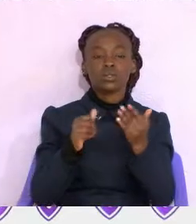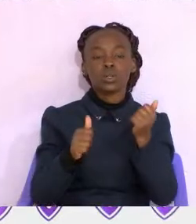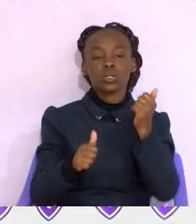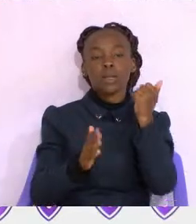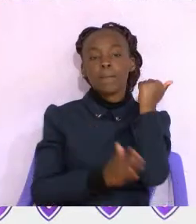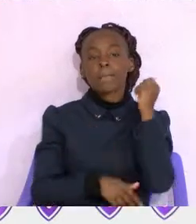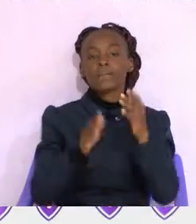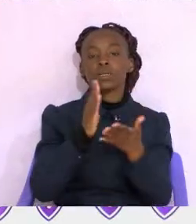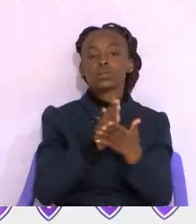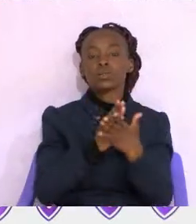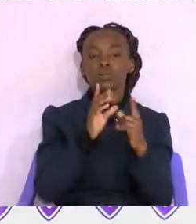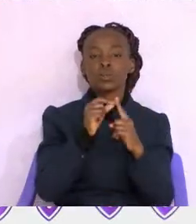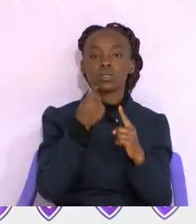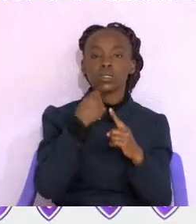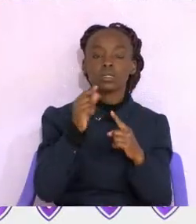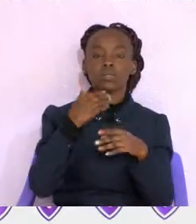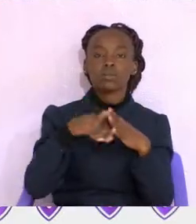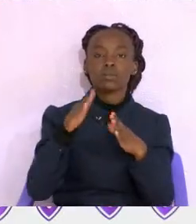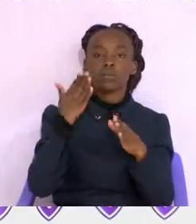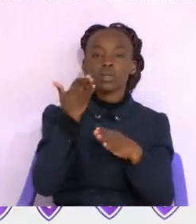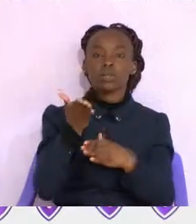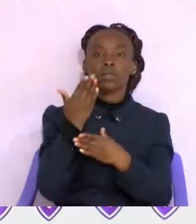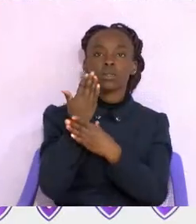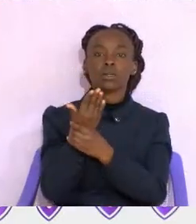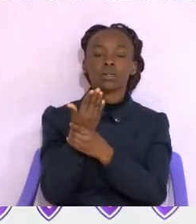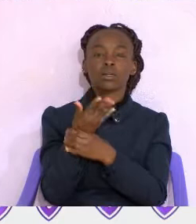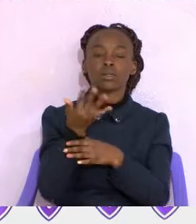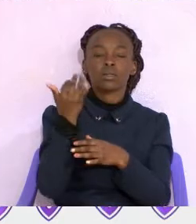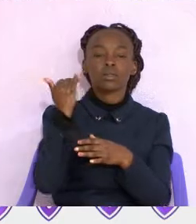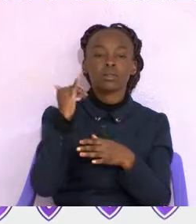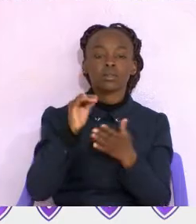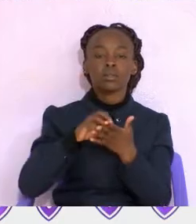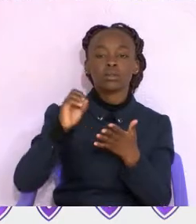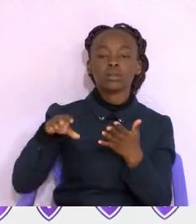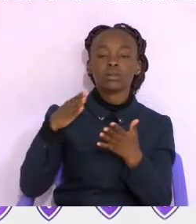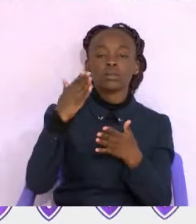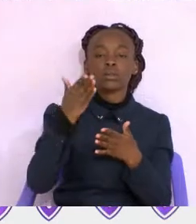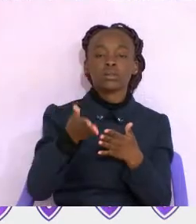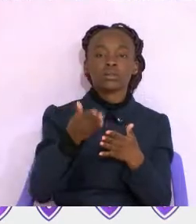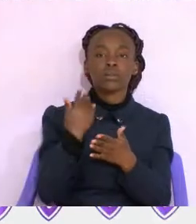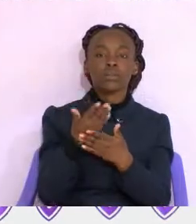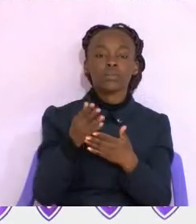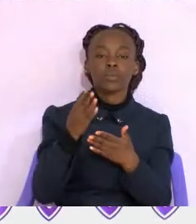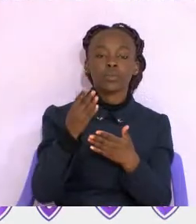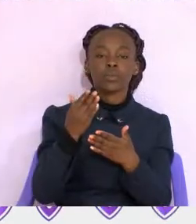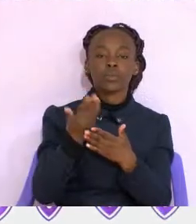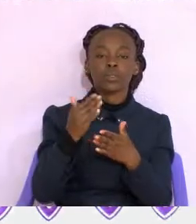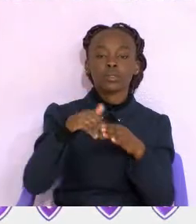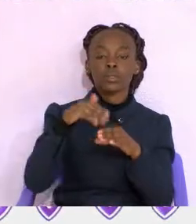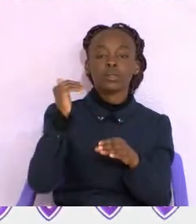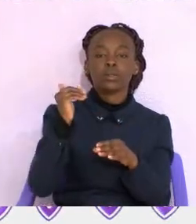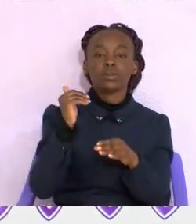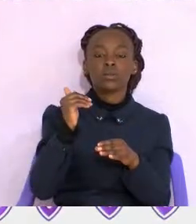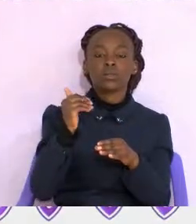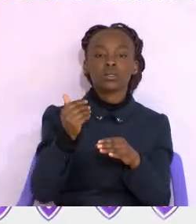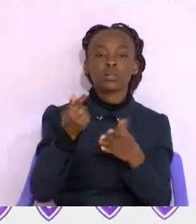sasa maandiko inasema kwa mikono yao walirusha mali zao nje. Ukiangalia unafika wakati ile wewe mwenyewe unapeana hiyo gari,